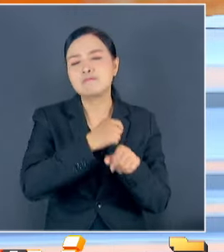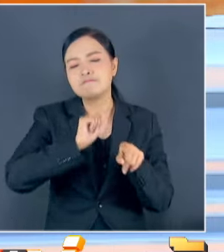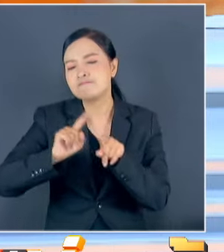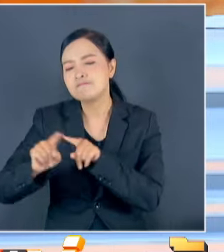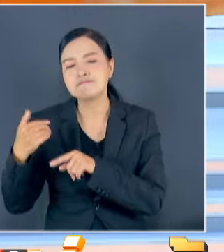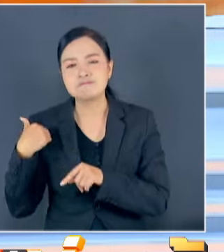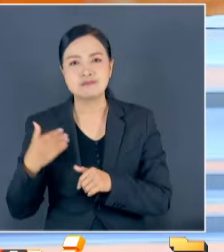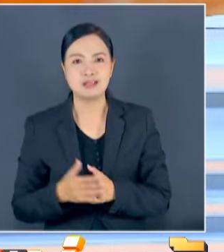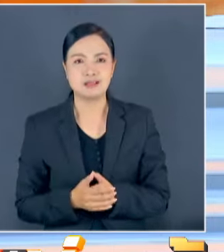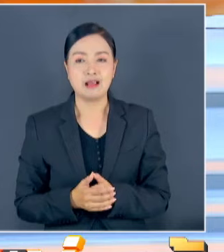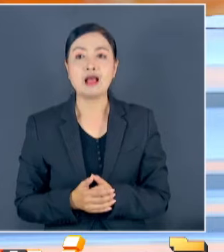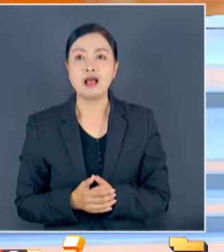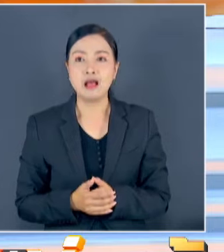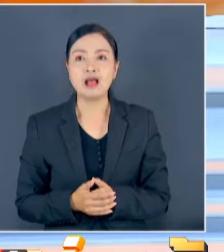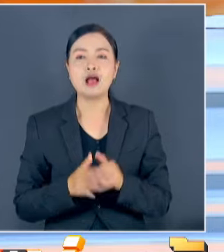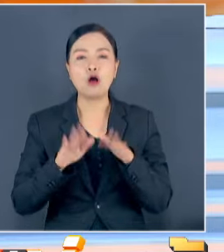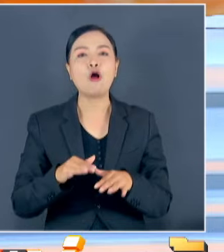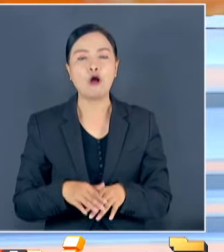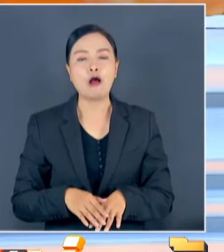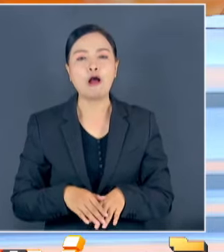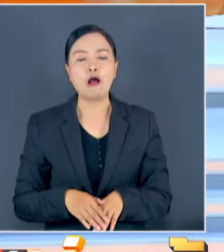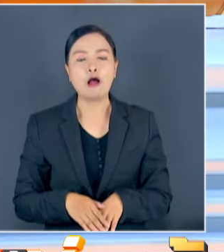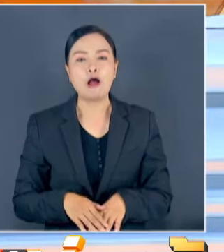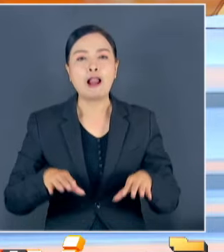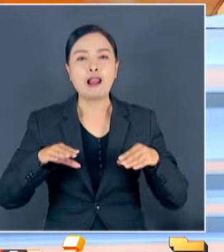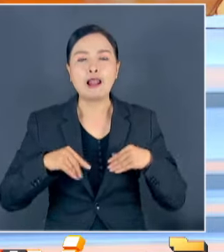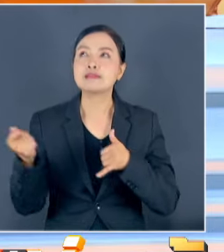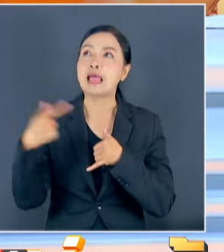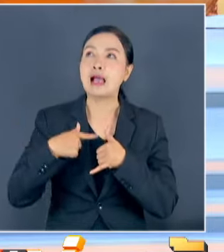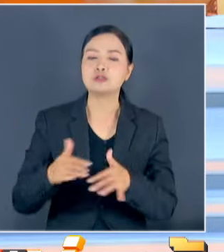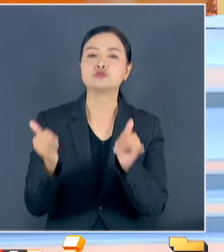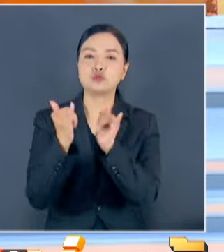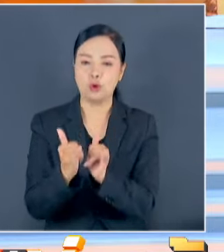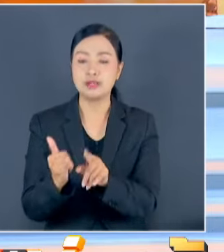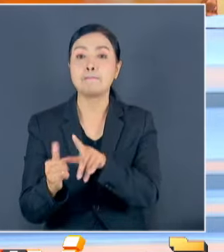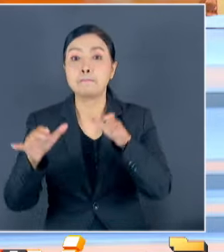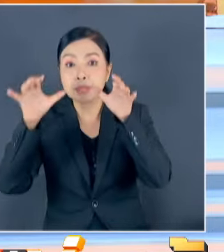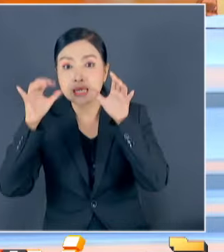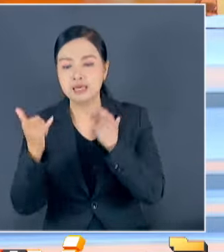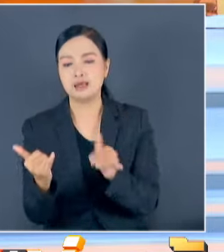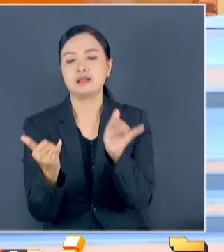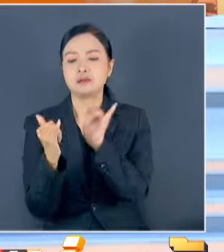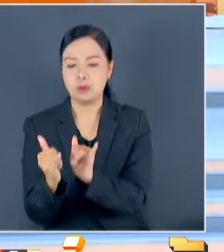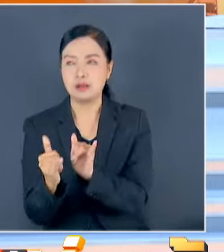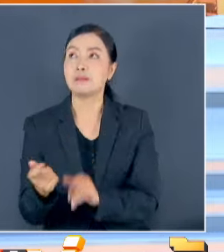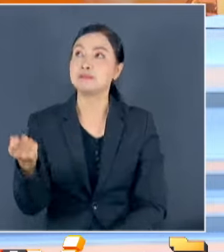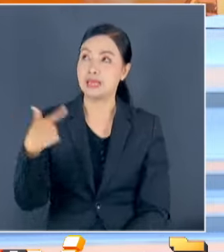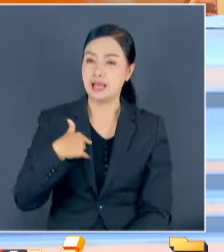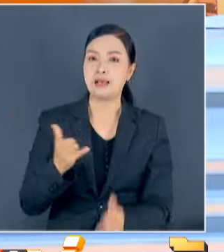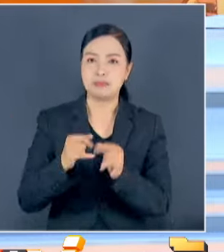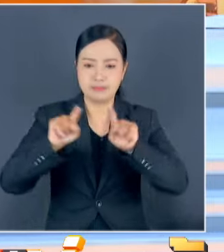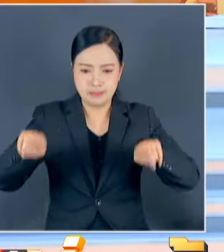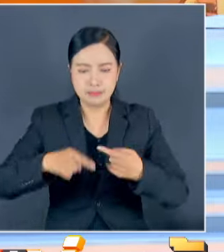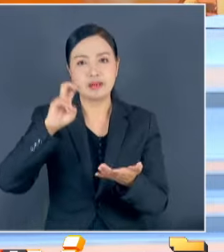าชีพใหม่รับจ้างนอนกับผีที่สำคัญนะครับพอไปนอนแล้วเนี่ยออกใบเซอร์ให้ด้วย อุ้ย การันตีให้ด้วย